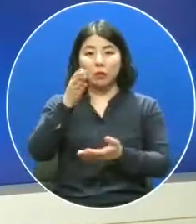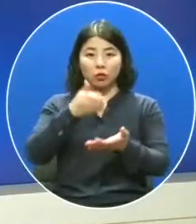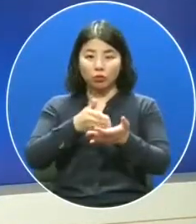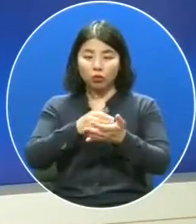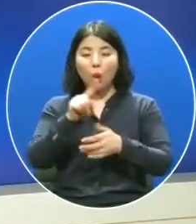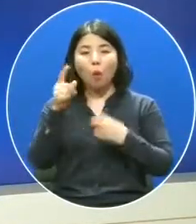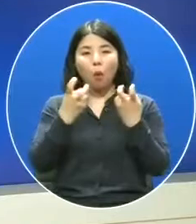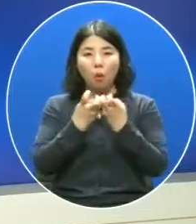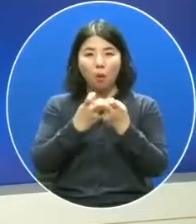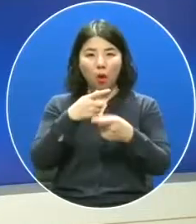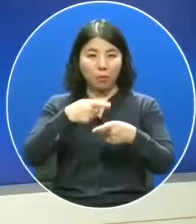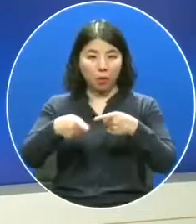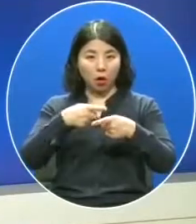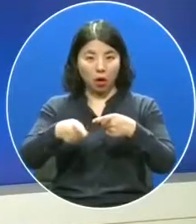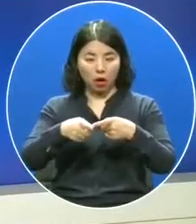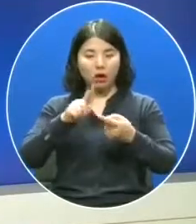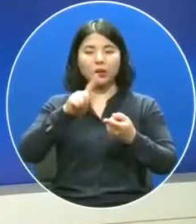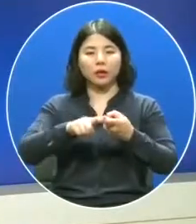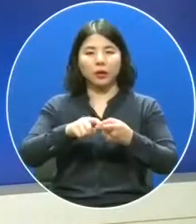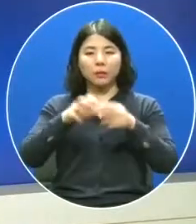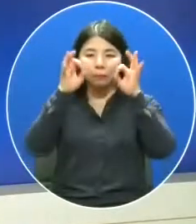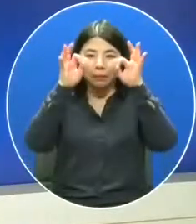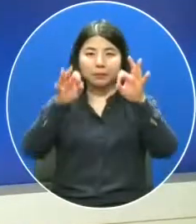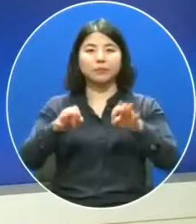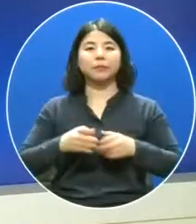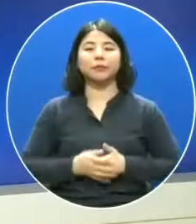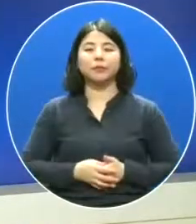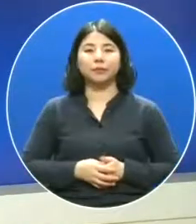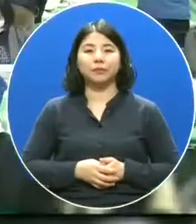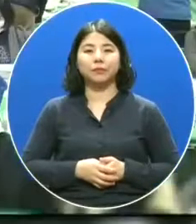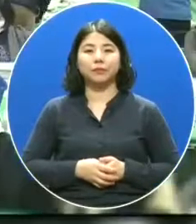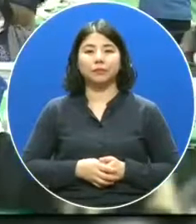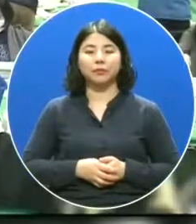뉴스는 어떻게 평가하고 있는지 살펴보았습니다.